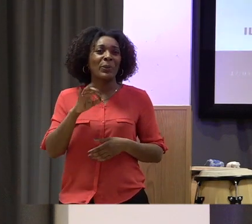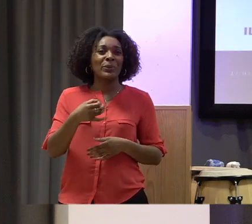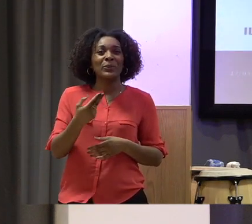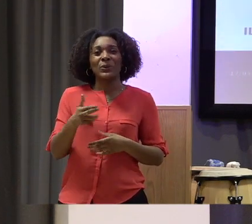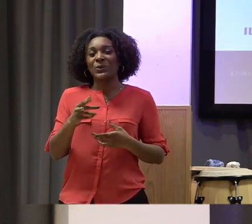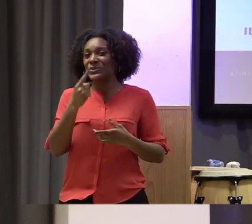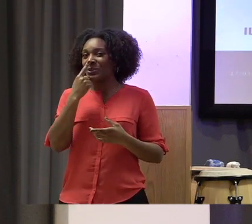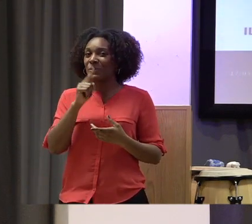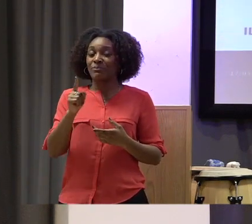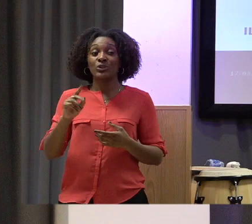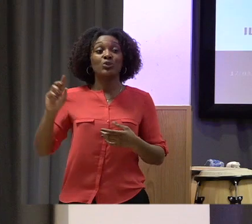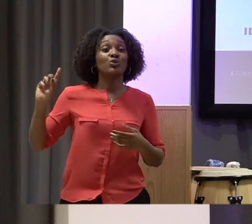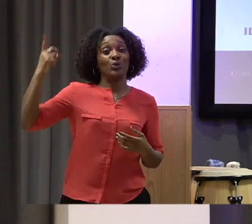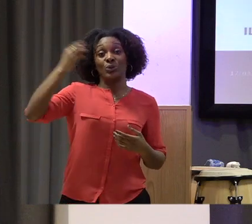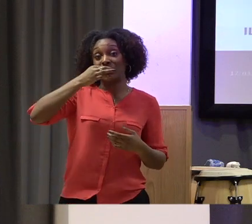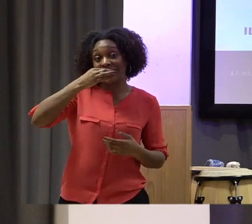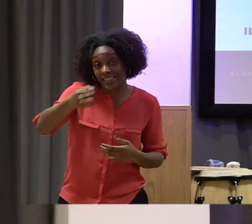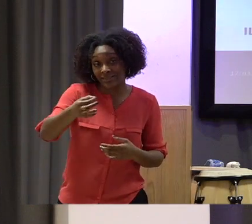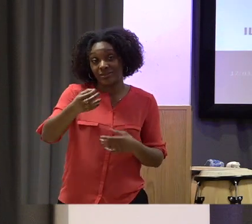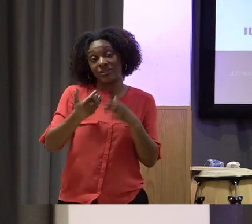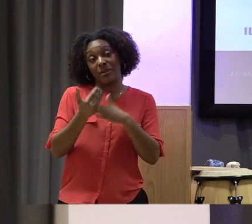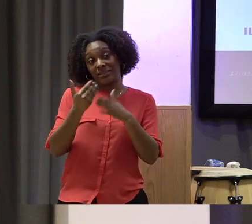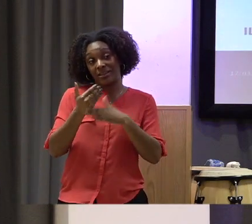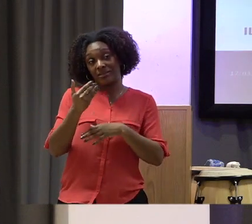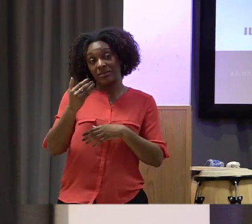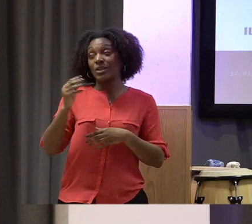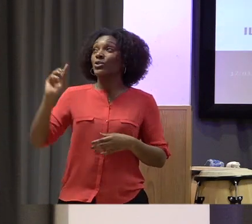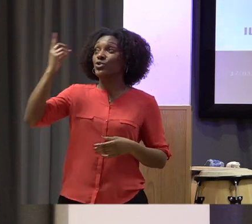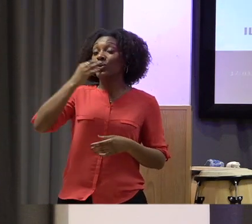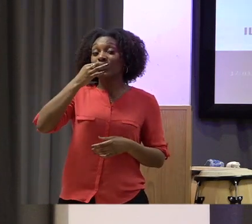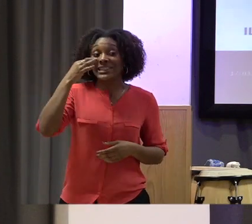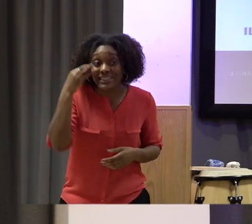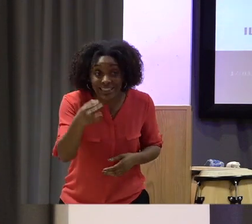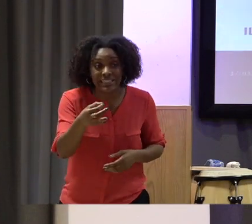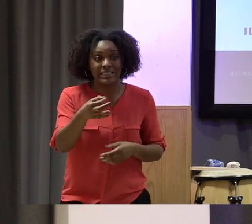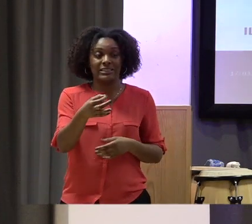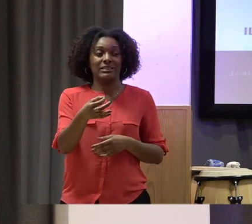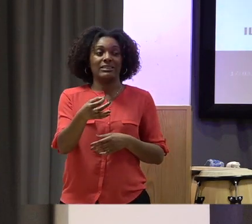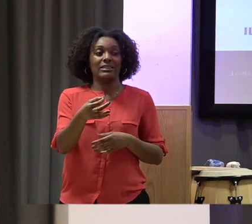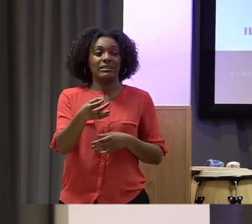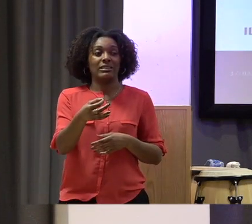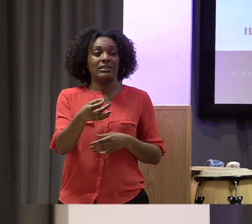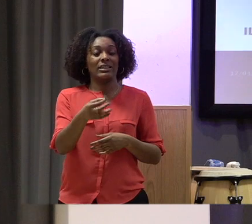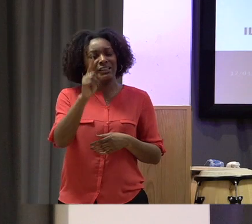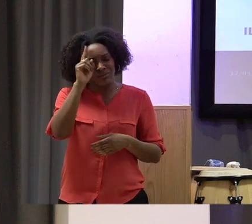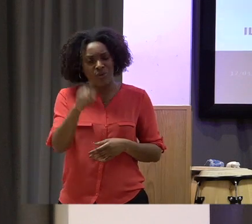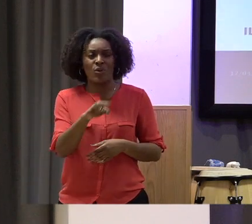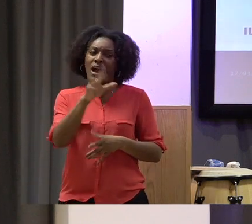Le Seigneur te dit ce matin que c'est l'opportunité pour toi de tenir